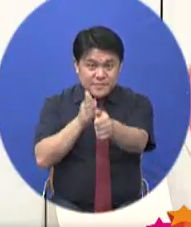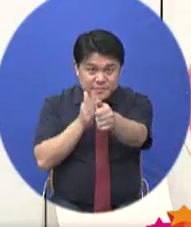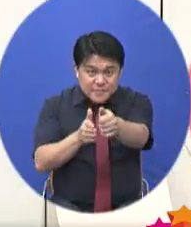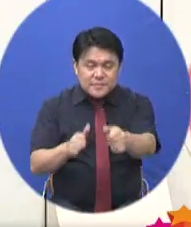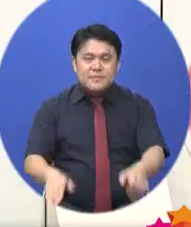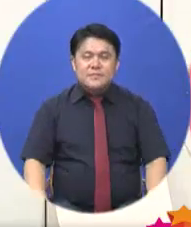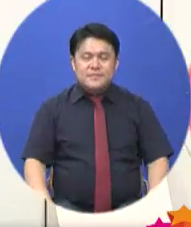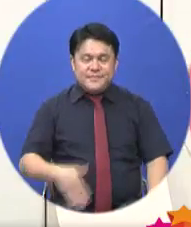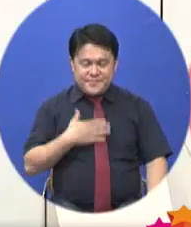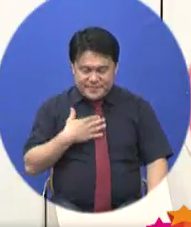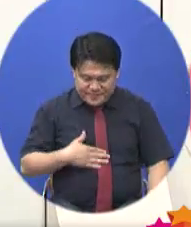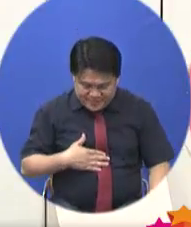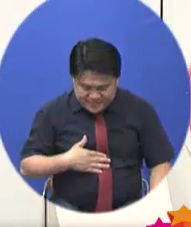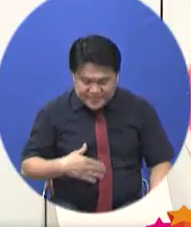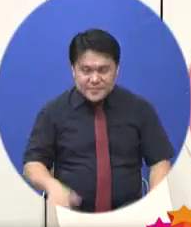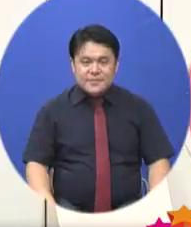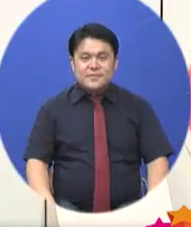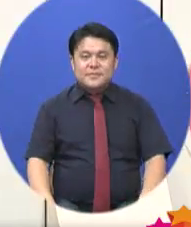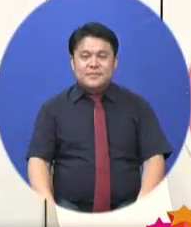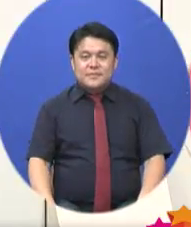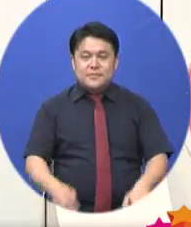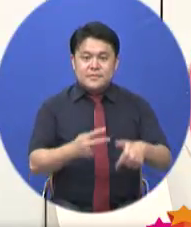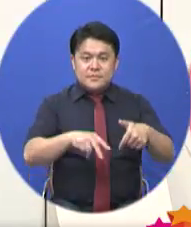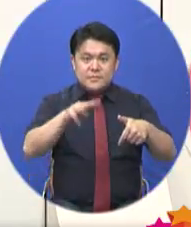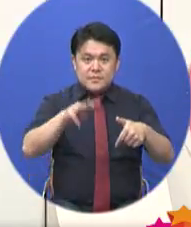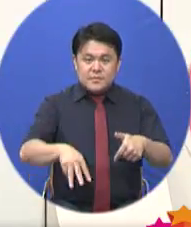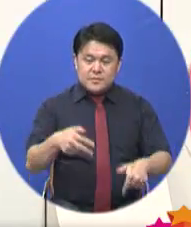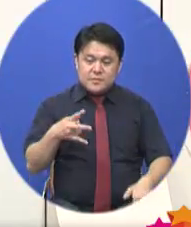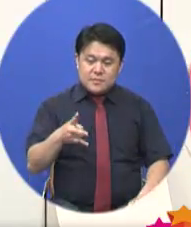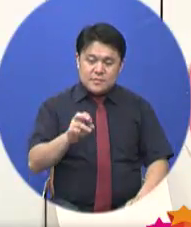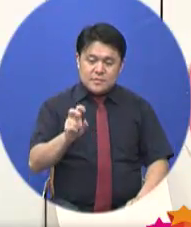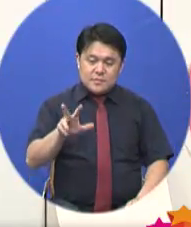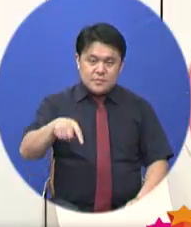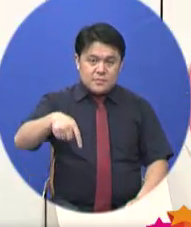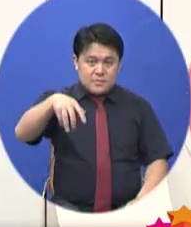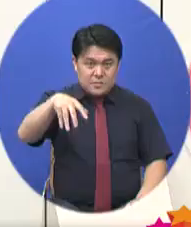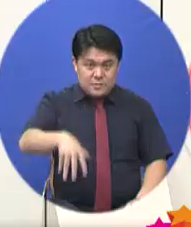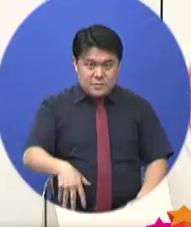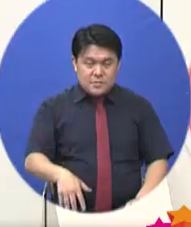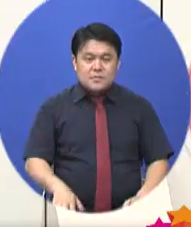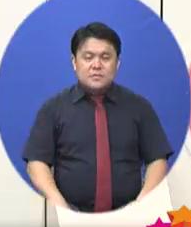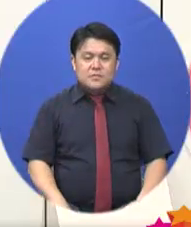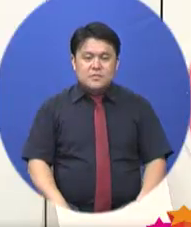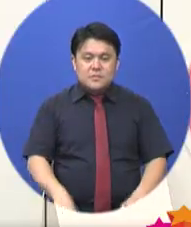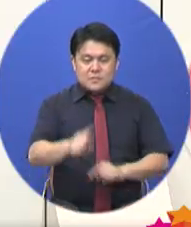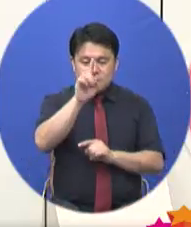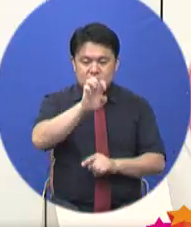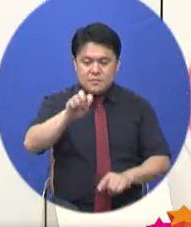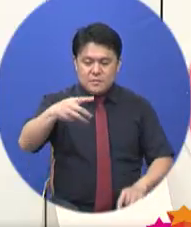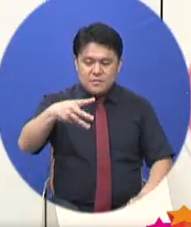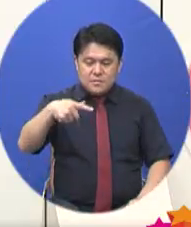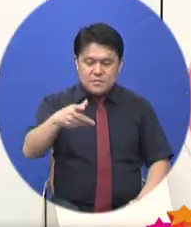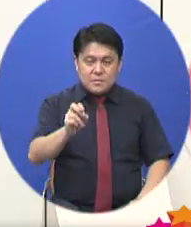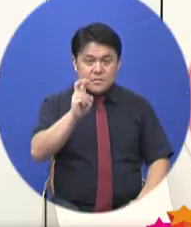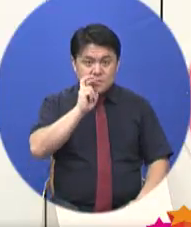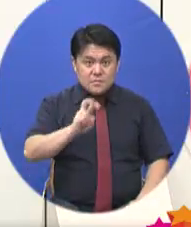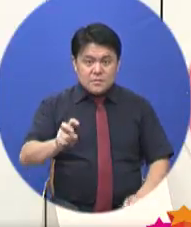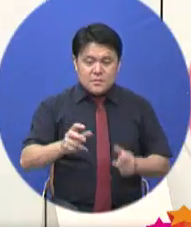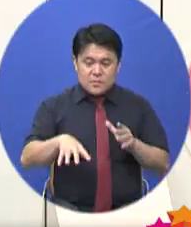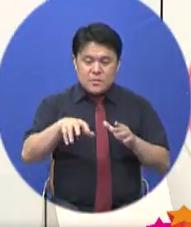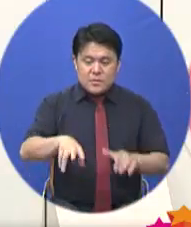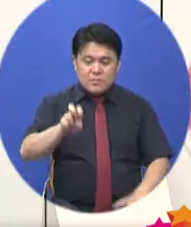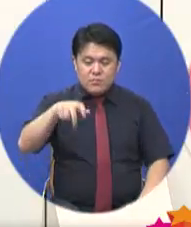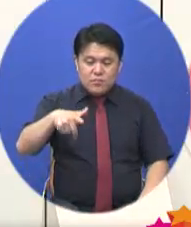불러주세요. 네. 네. 자, 인천 계양구에서 이팔종님이 부릅니다.